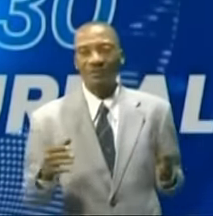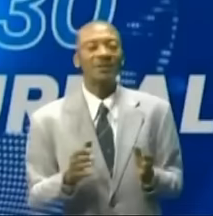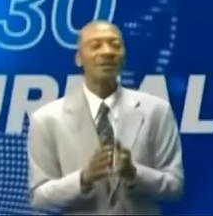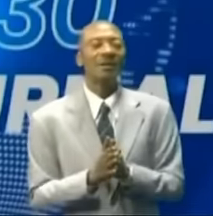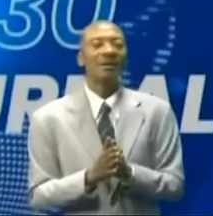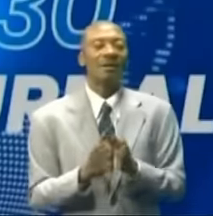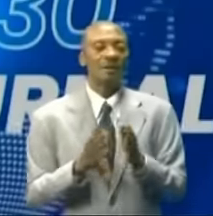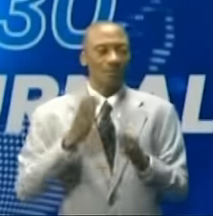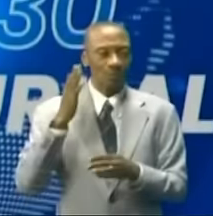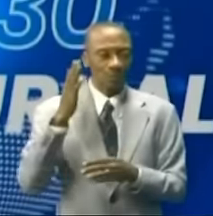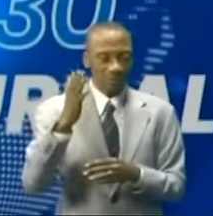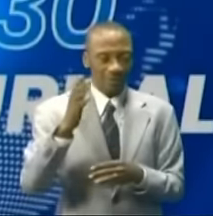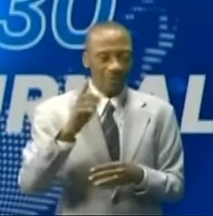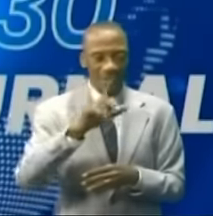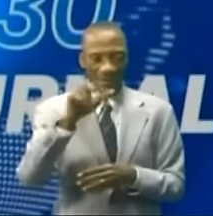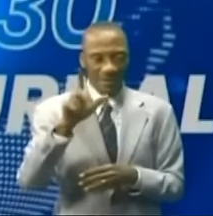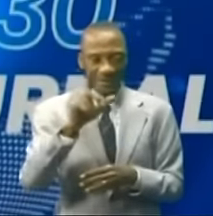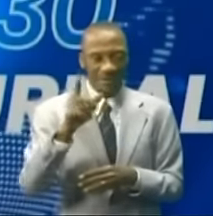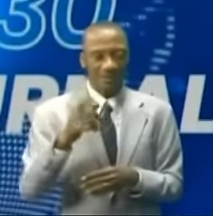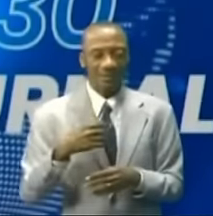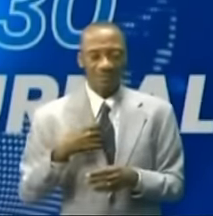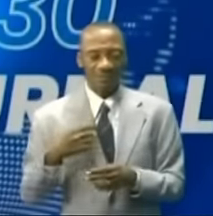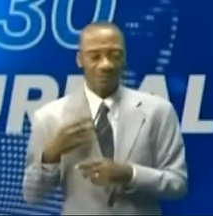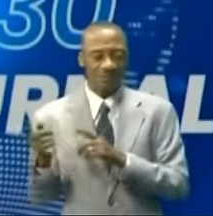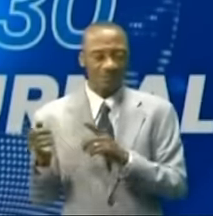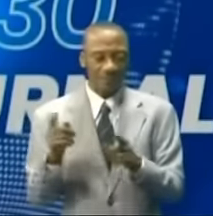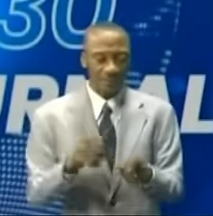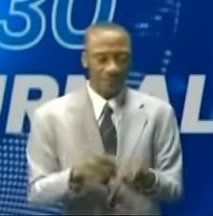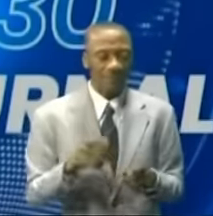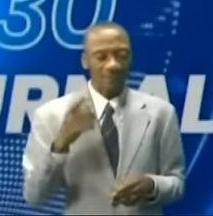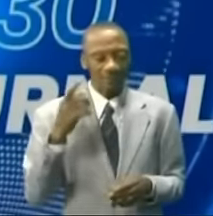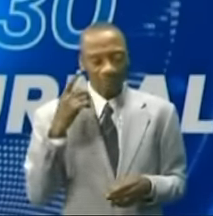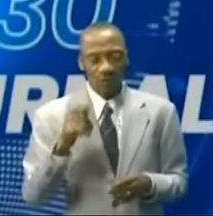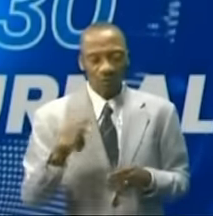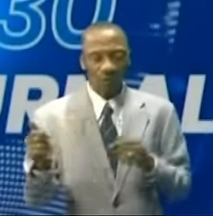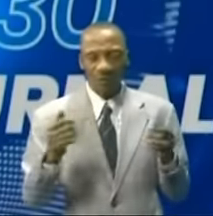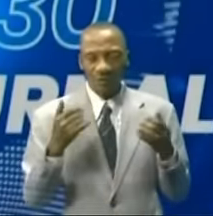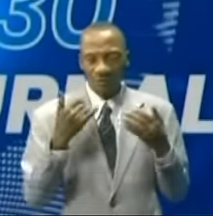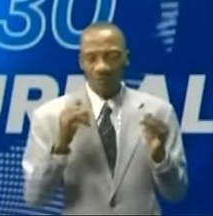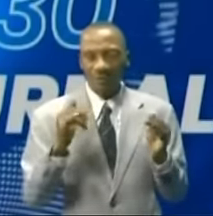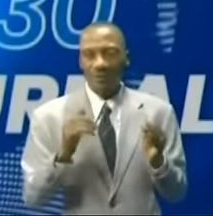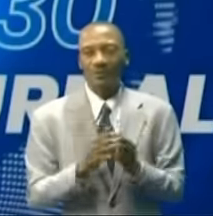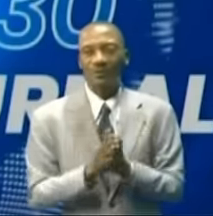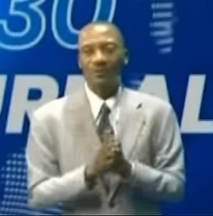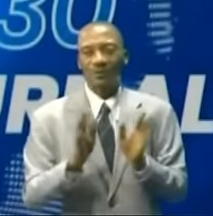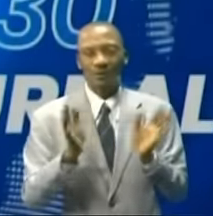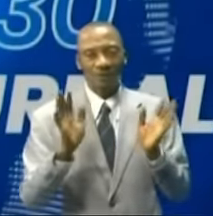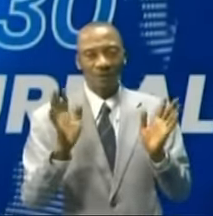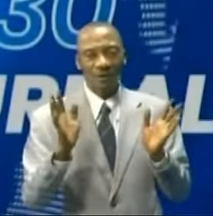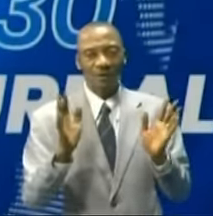que se referme cette édition de la mi-journée. Madame, messieurs, merci de votre sympathique attention. L'actualité